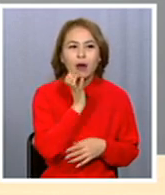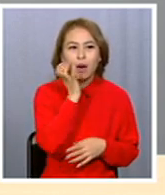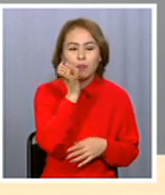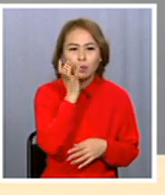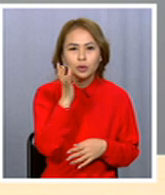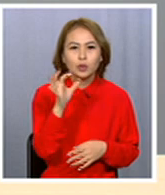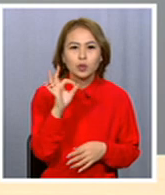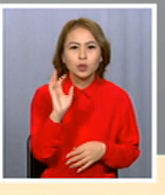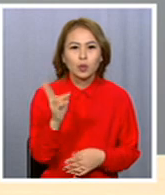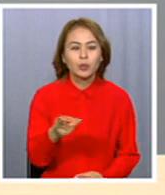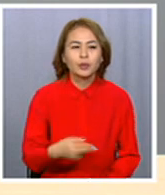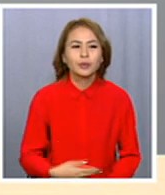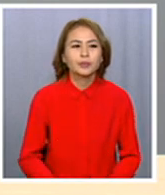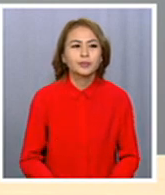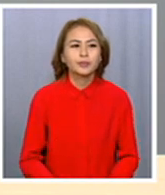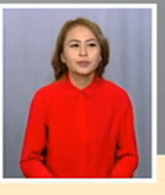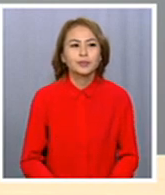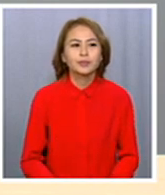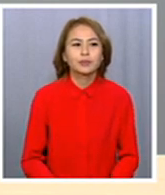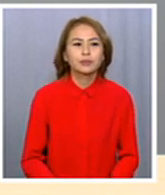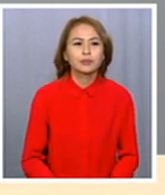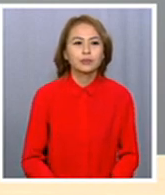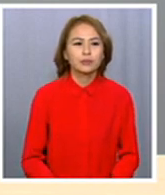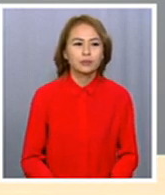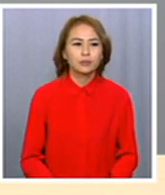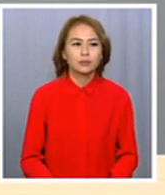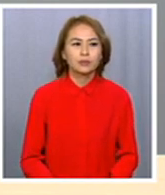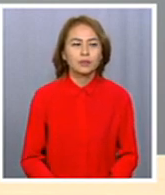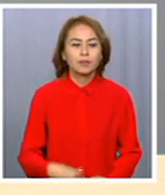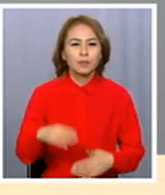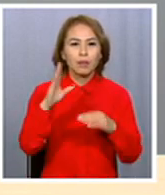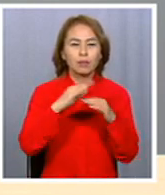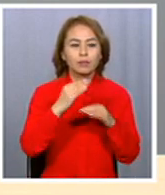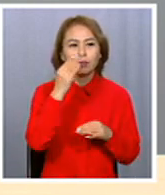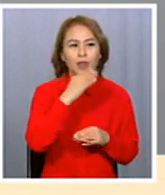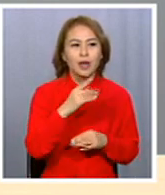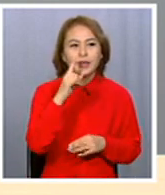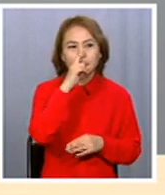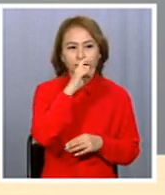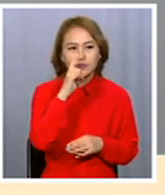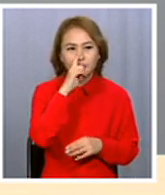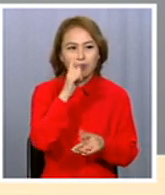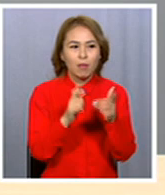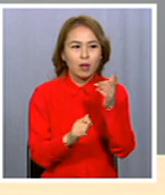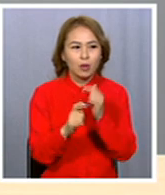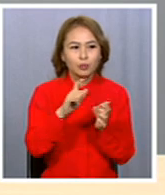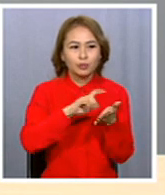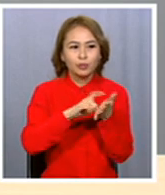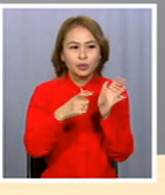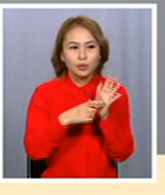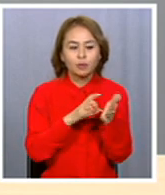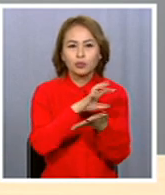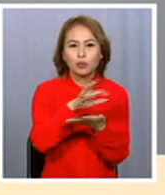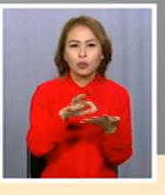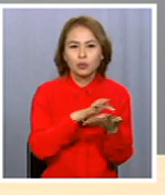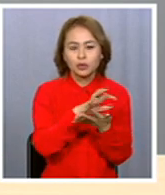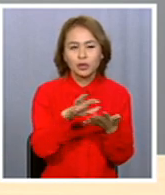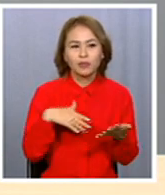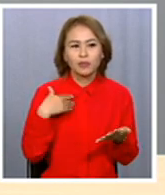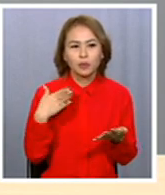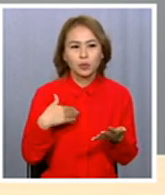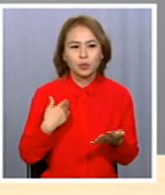компот или сок. Замечательно. Полдник, кефир, молоко, печенье,